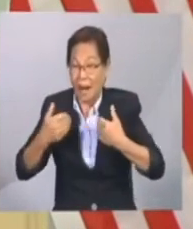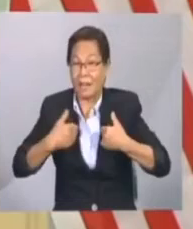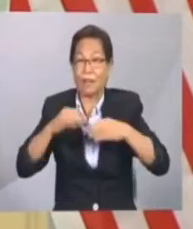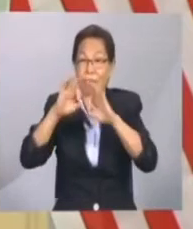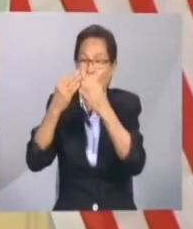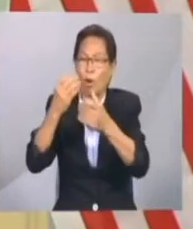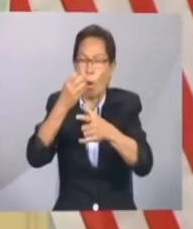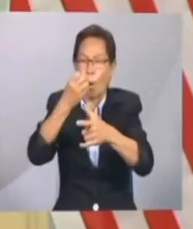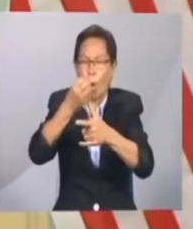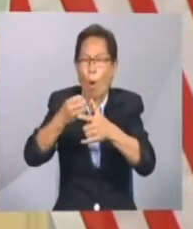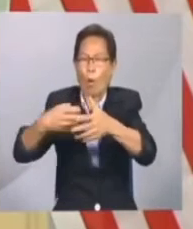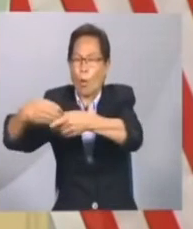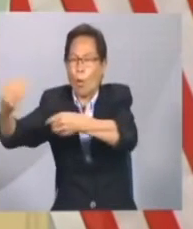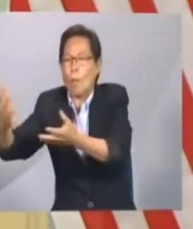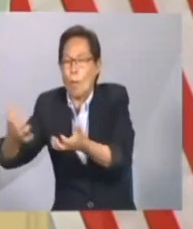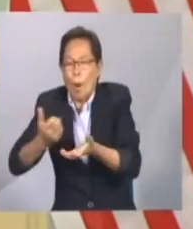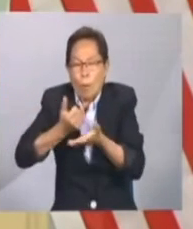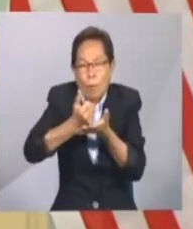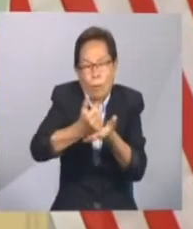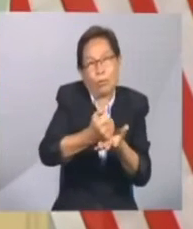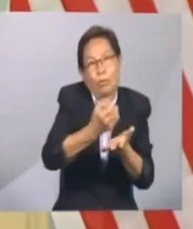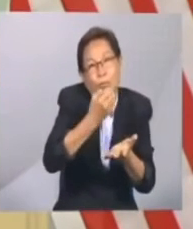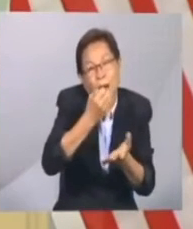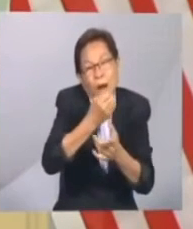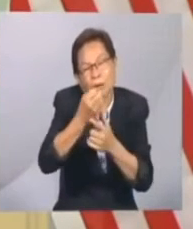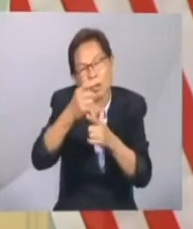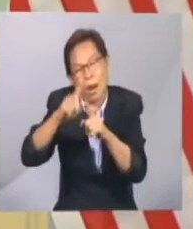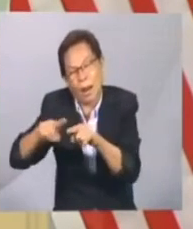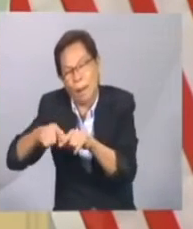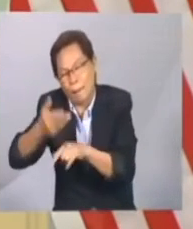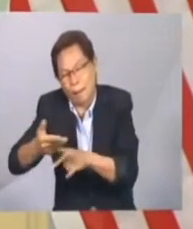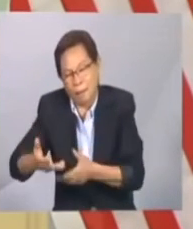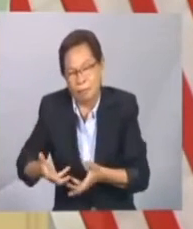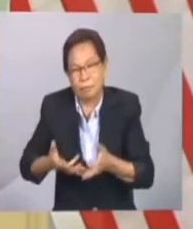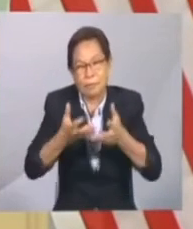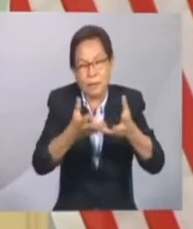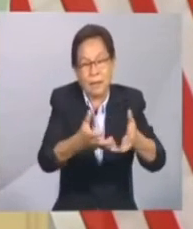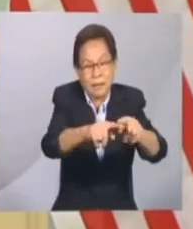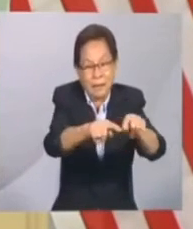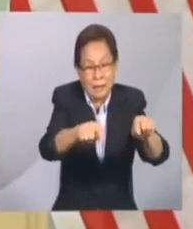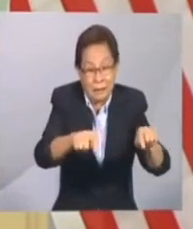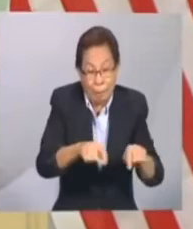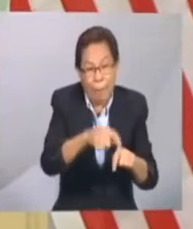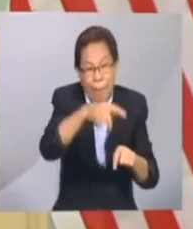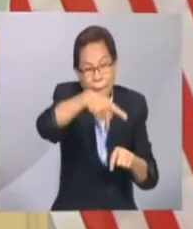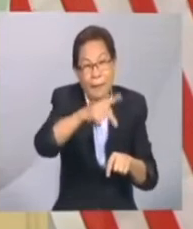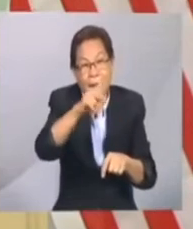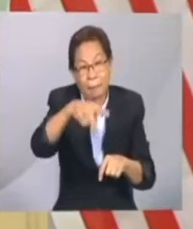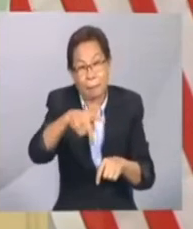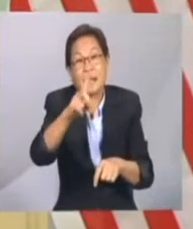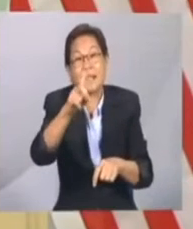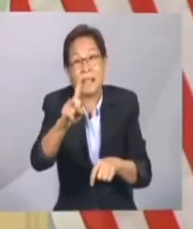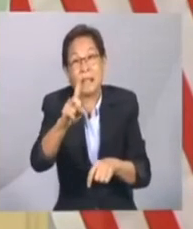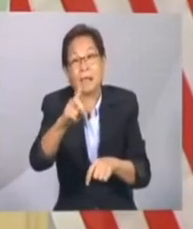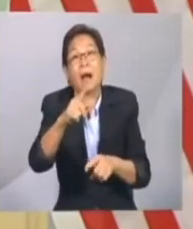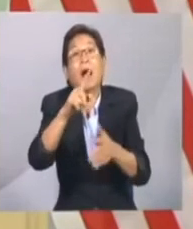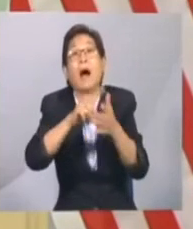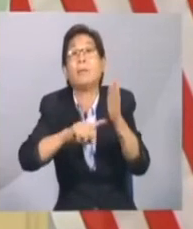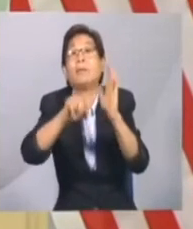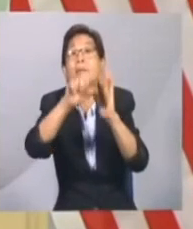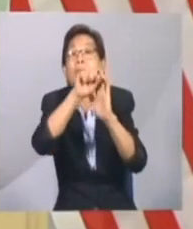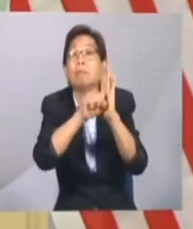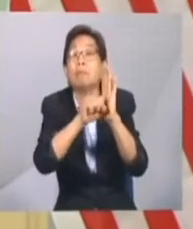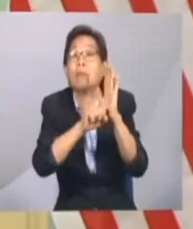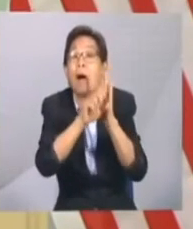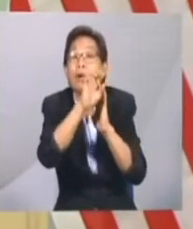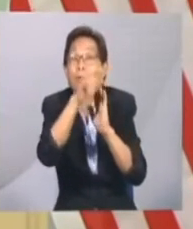pihak luar yang ingin memberi bantuan makanan ataupun pelbagai barang di kawasan PKPD, apakah SOP-nya? Kerana ini berdekatan